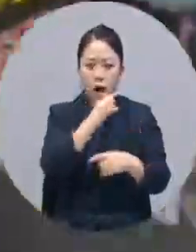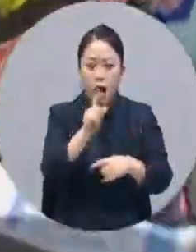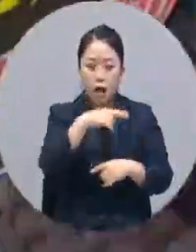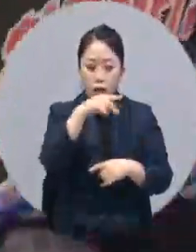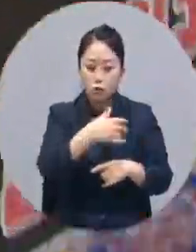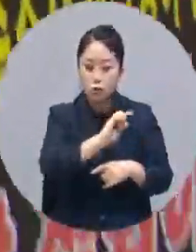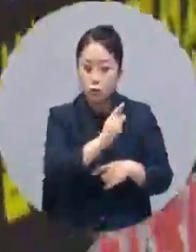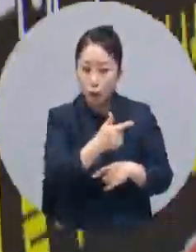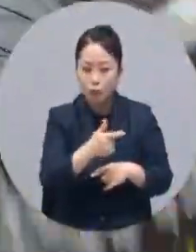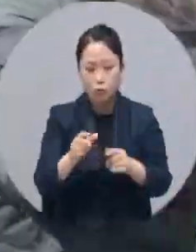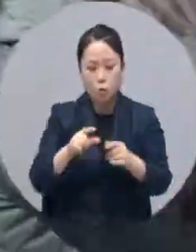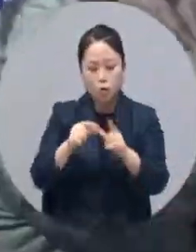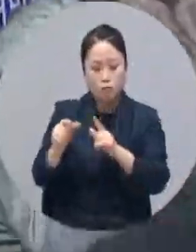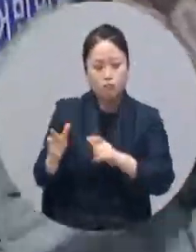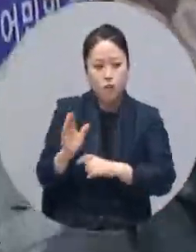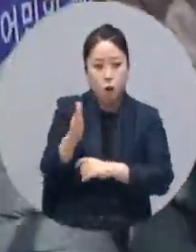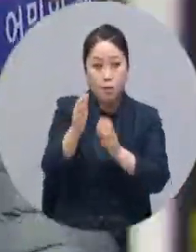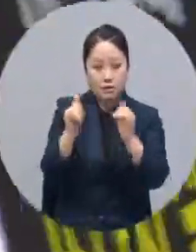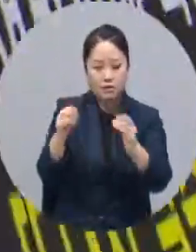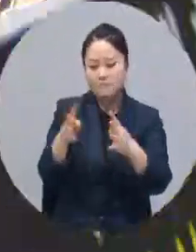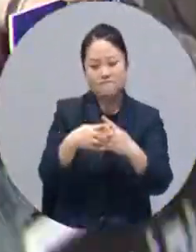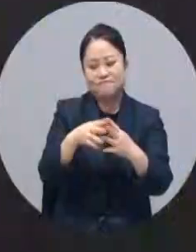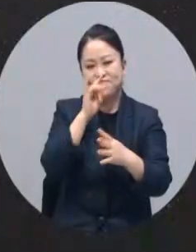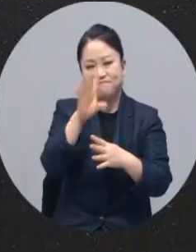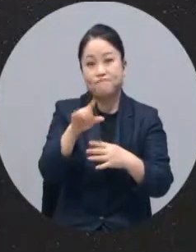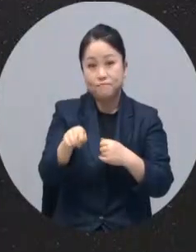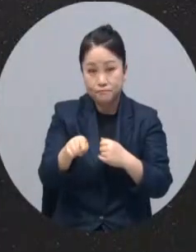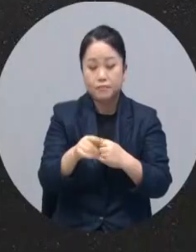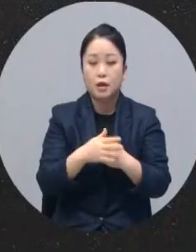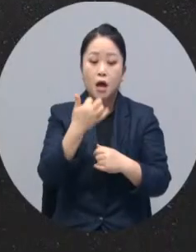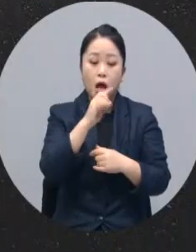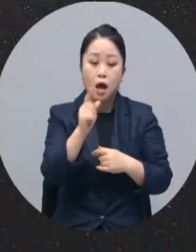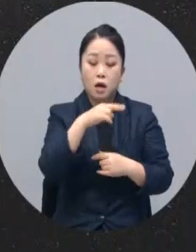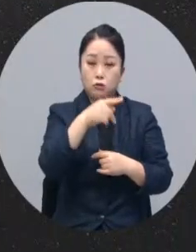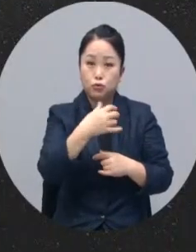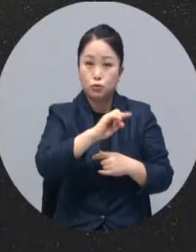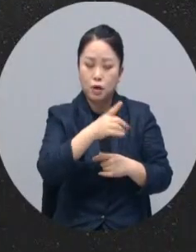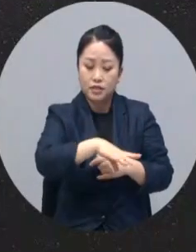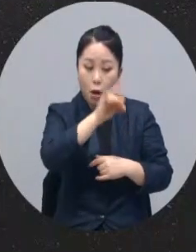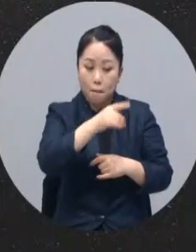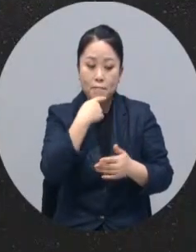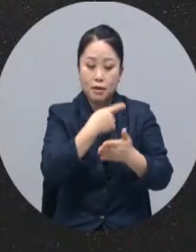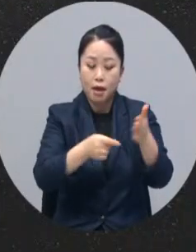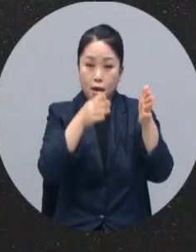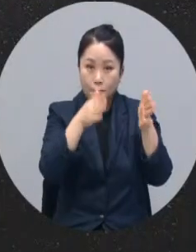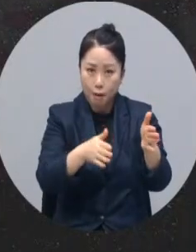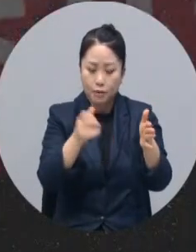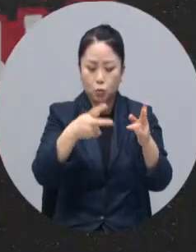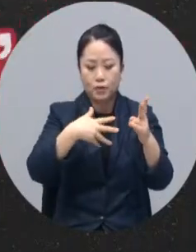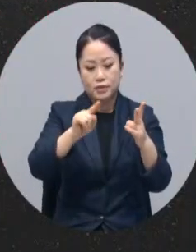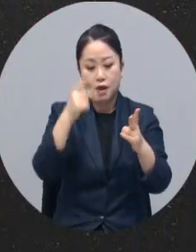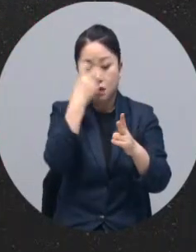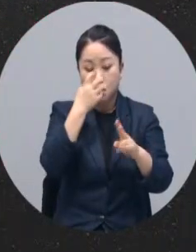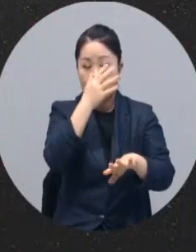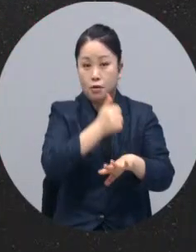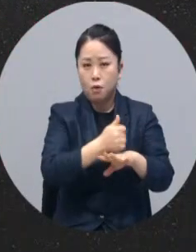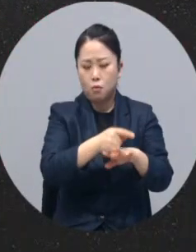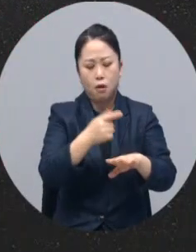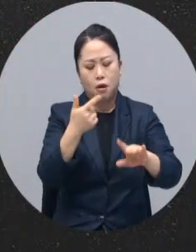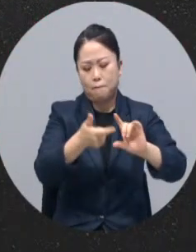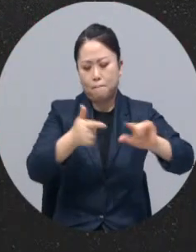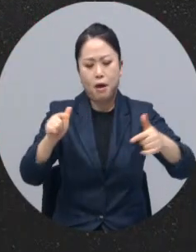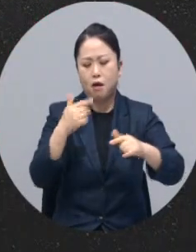어민들은 그동안 합의에 이르지 못했습니다 한수원이 최초에 산정한 피해 범위와 2차 용역 결과가 크게 달랐기